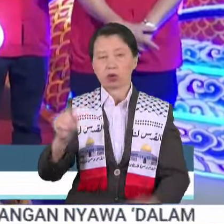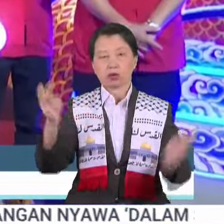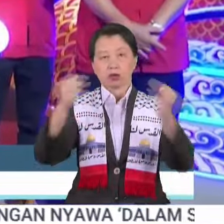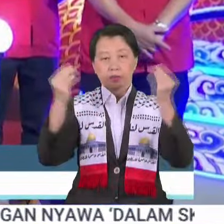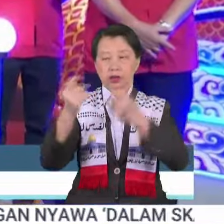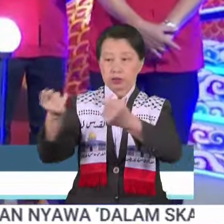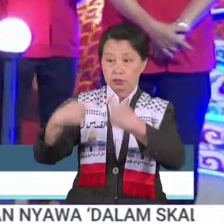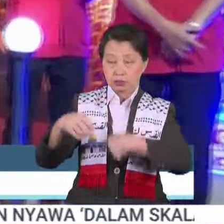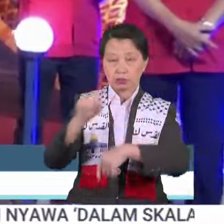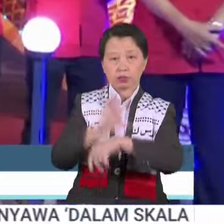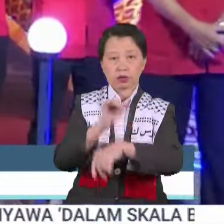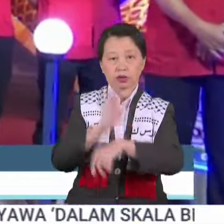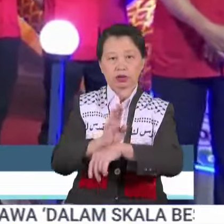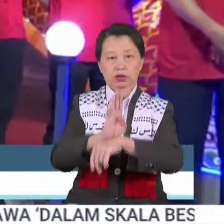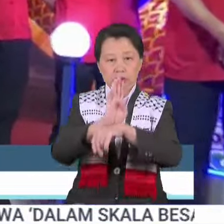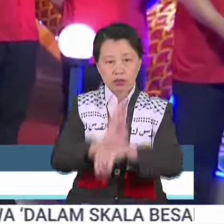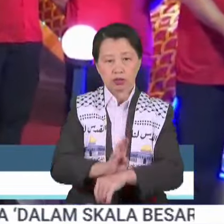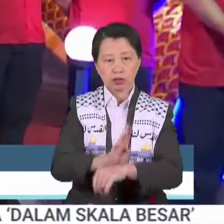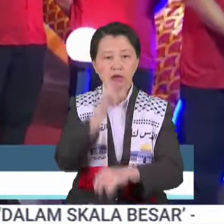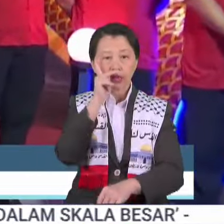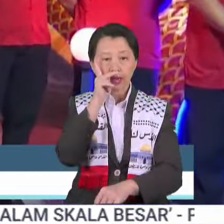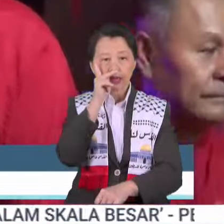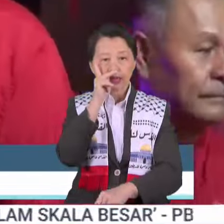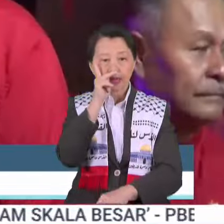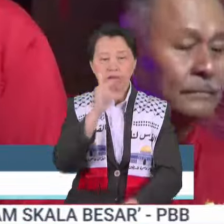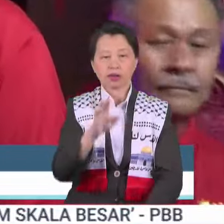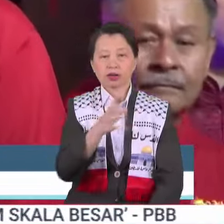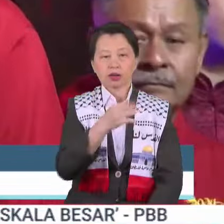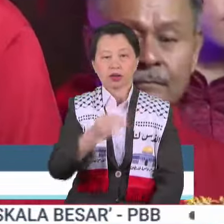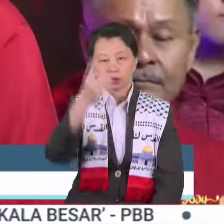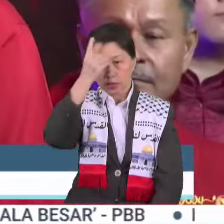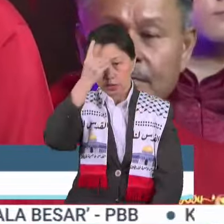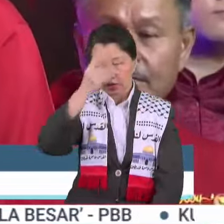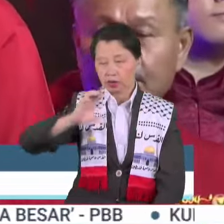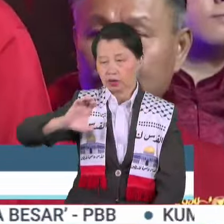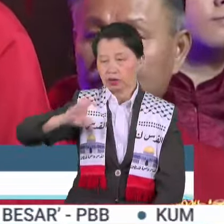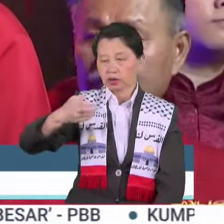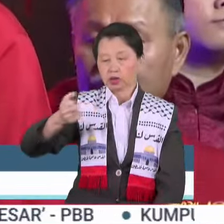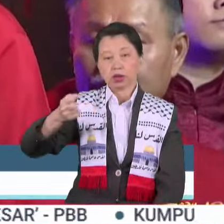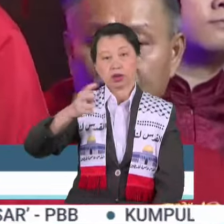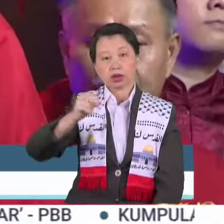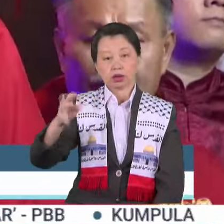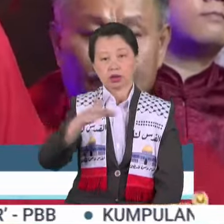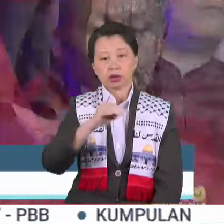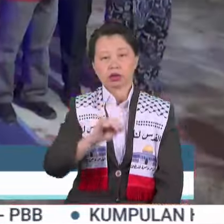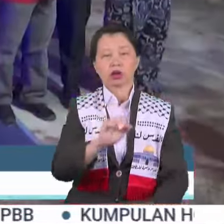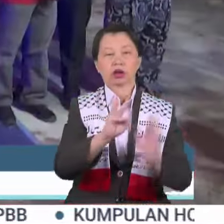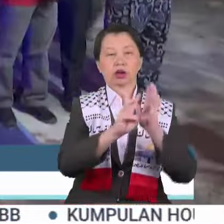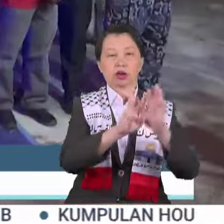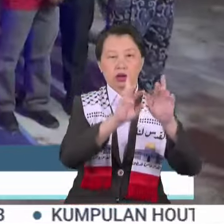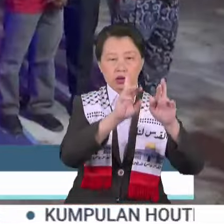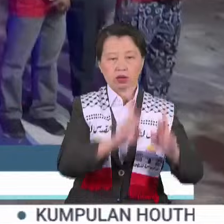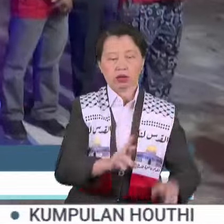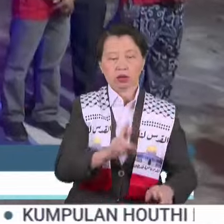dihadiri Penasihat Kebudayaan Pertubuhan Kebajikan Seng, Datuk Cheng Lai Hock dan Adun Kota Darul Aman, Teh